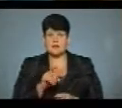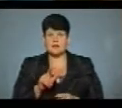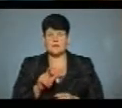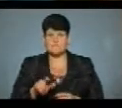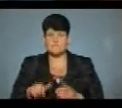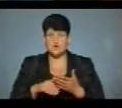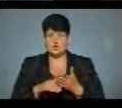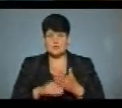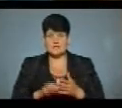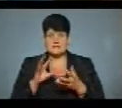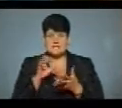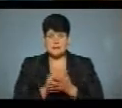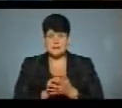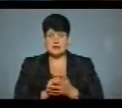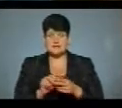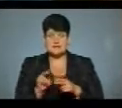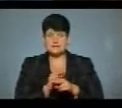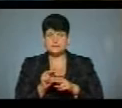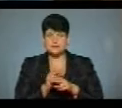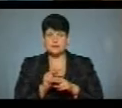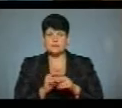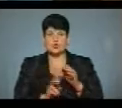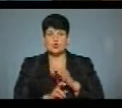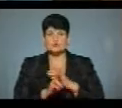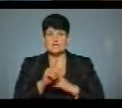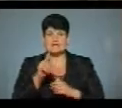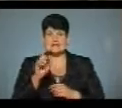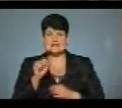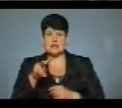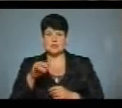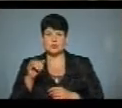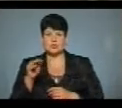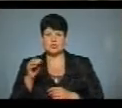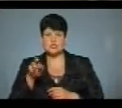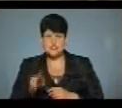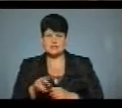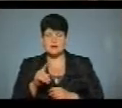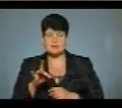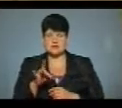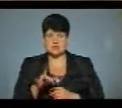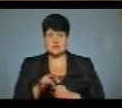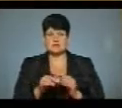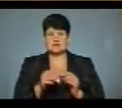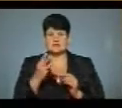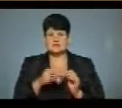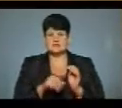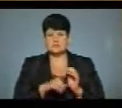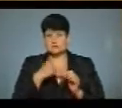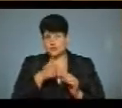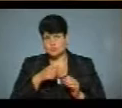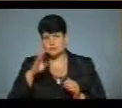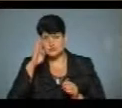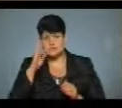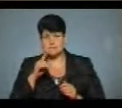фонду пам'яті «Любов» займаються відновленням костелу у селі Залужжя Збаразького району. 36-річний волонтер Володимир Горбач зі